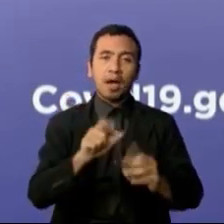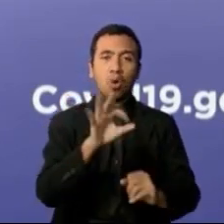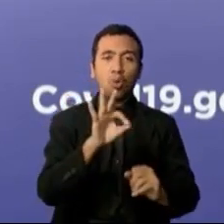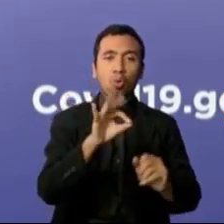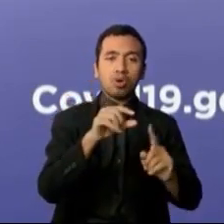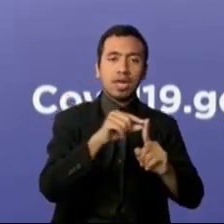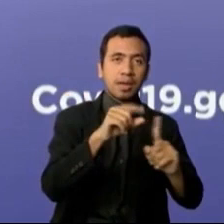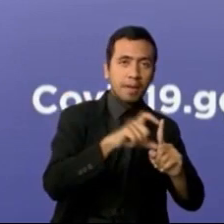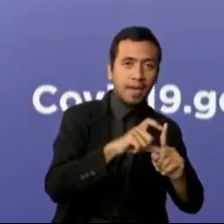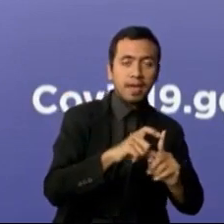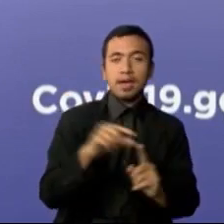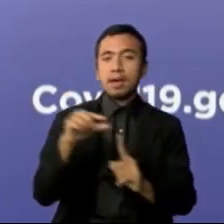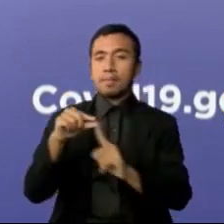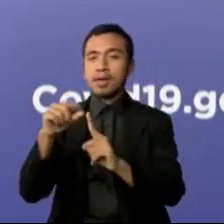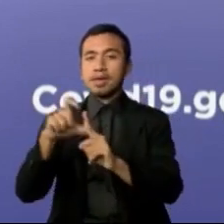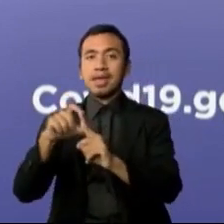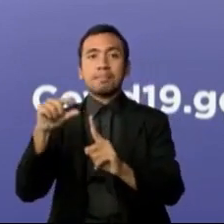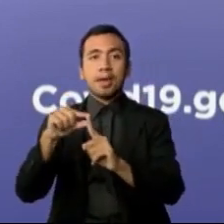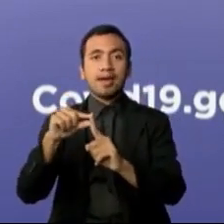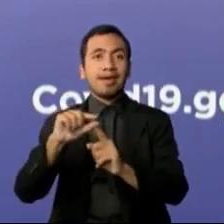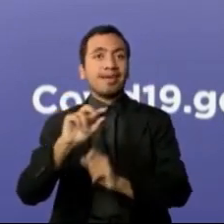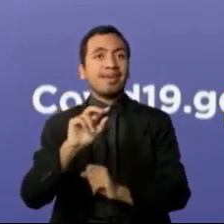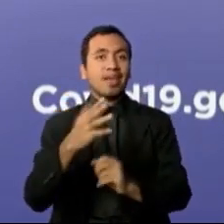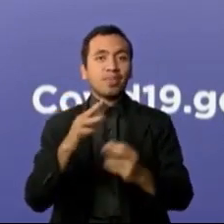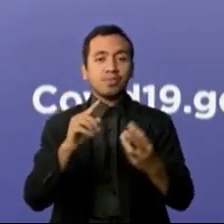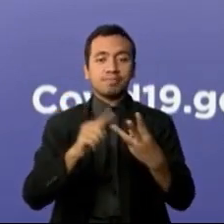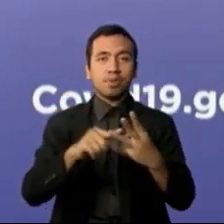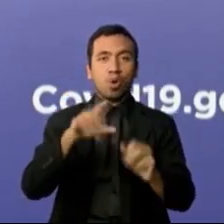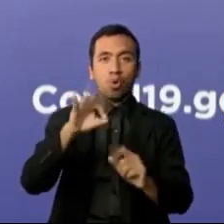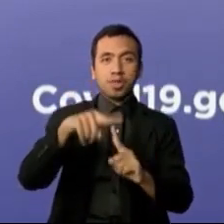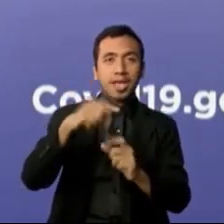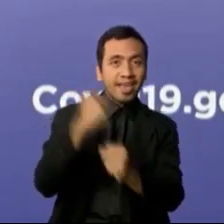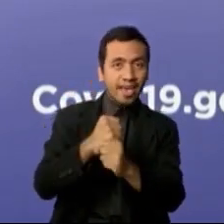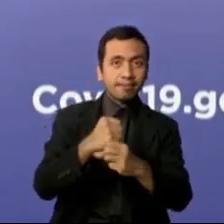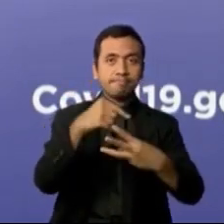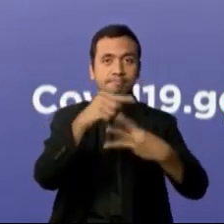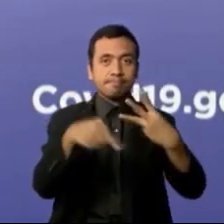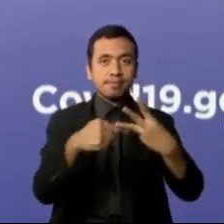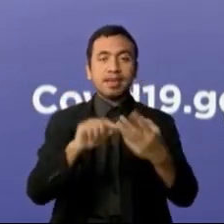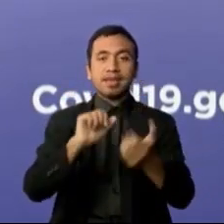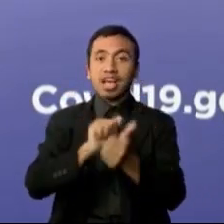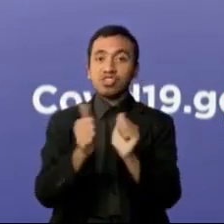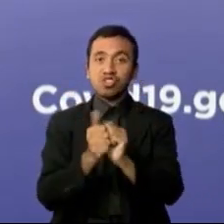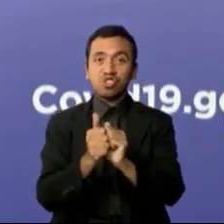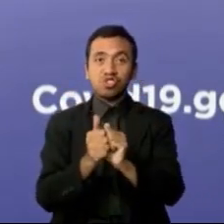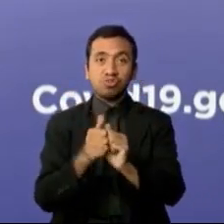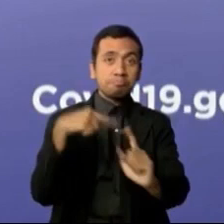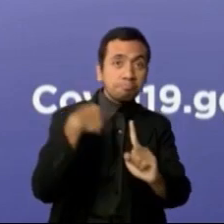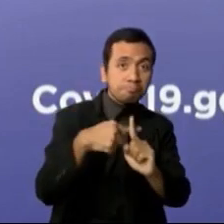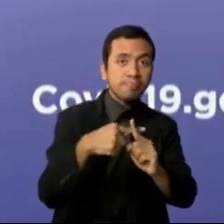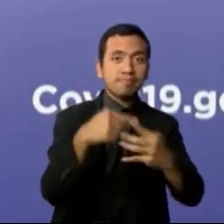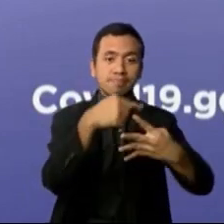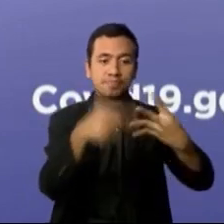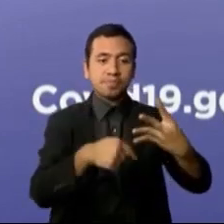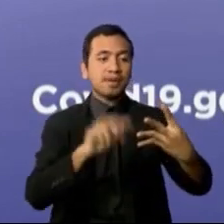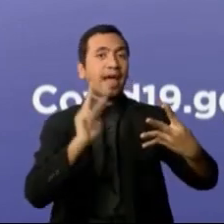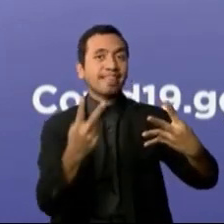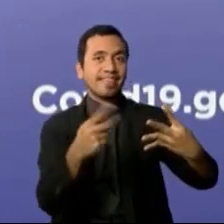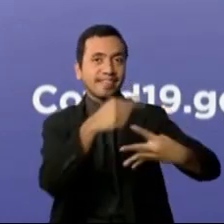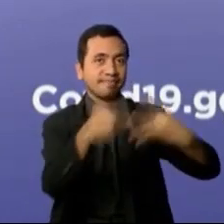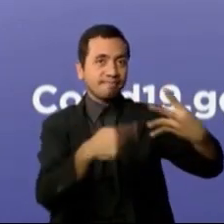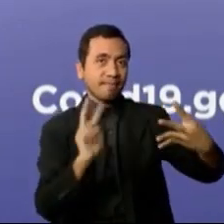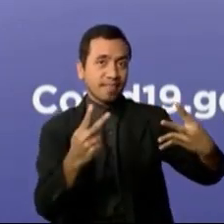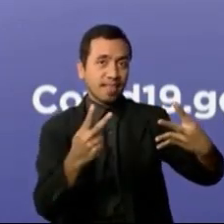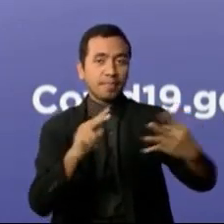pemantauan pasien dalam pengawasan orang tanpa gejala kasus konfirmasi kita akan lupa